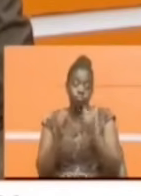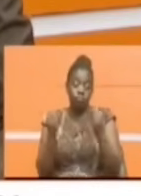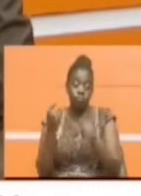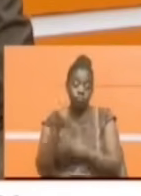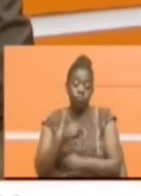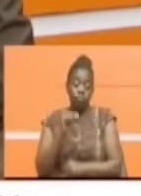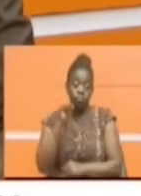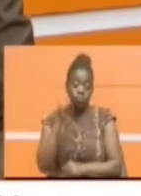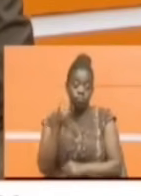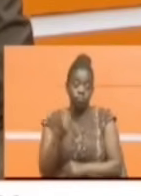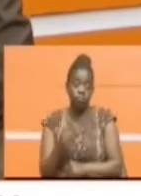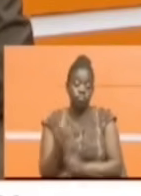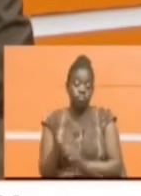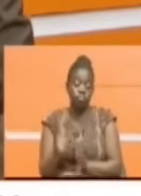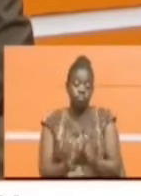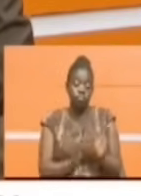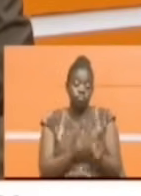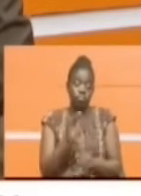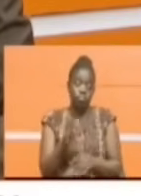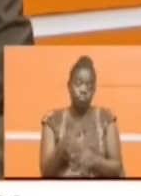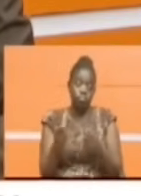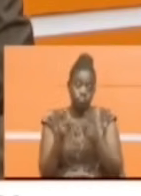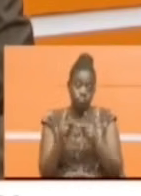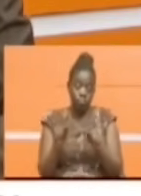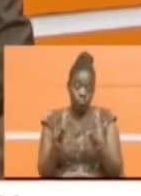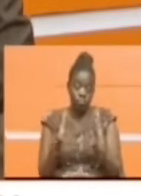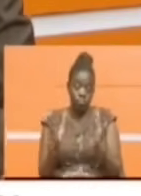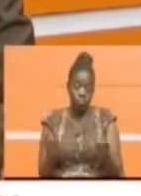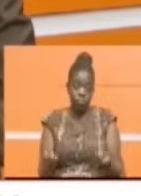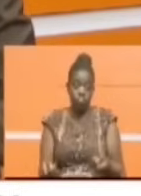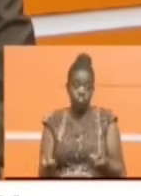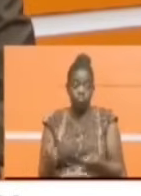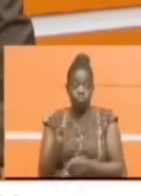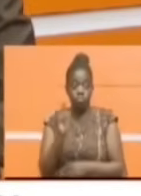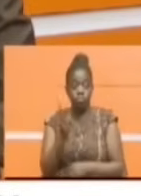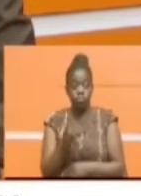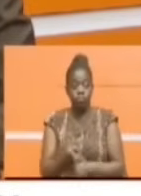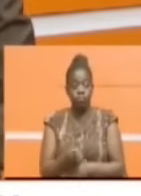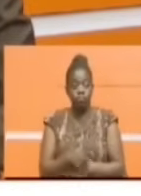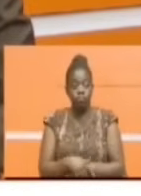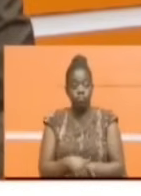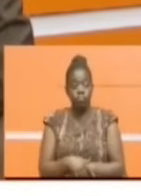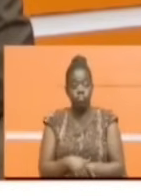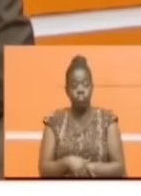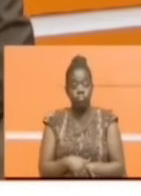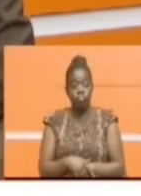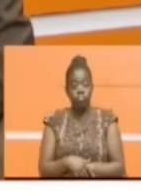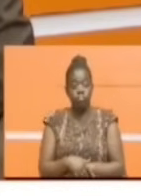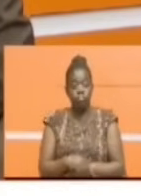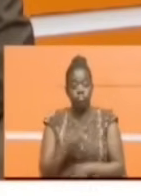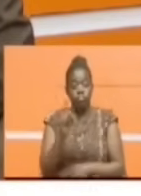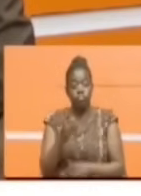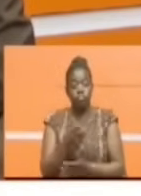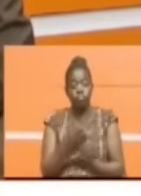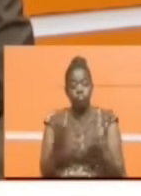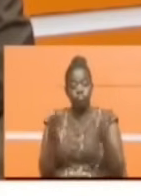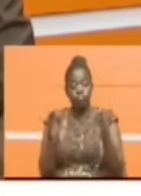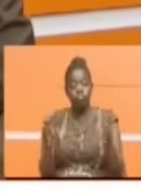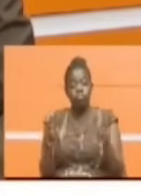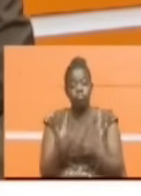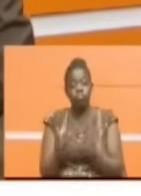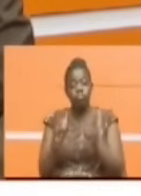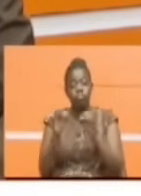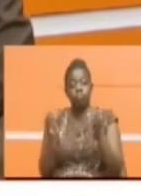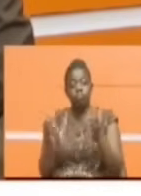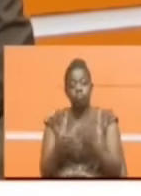olw'enkya nkugambye enteekateeka eno lw'etandise. 12 bwe ziti zigenda kuba munnaizi kutuusaako ebyo byonna ate nga